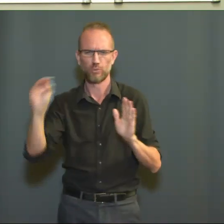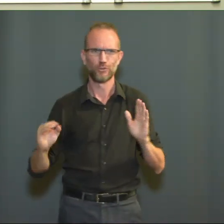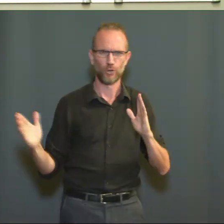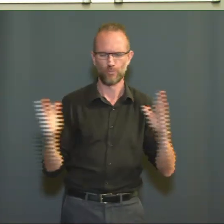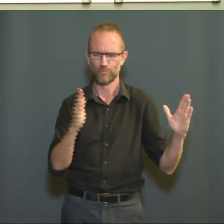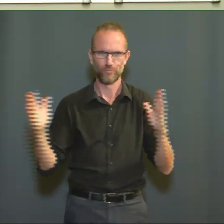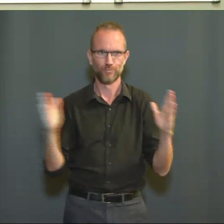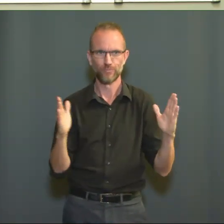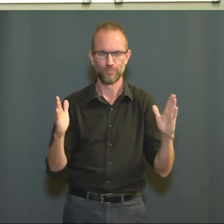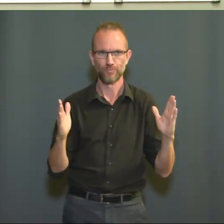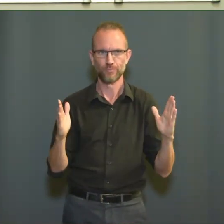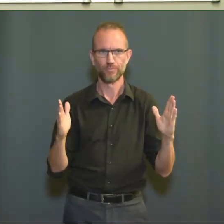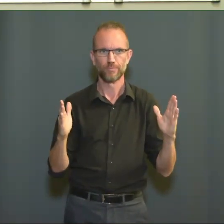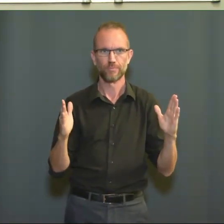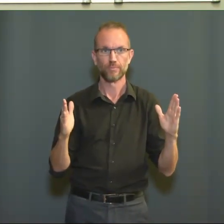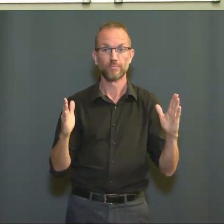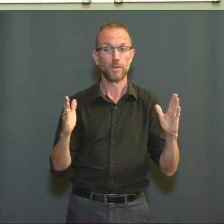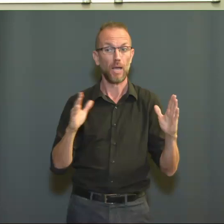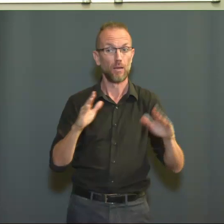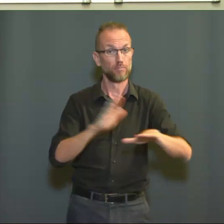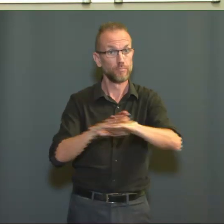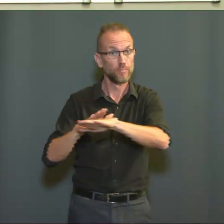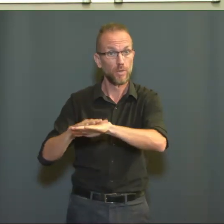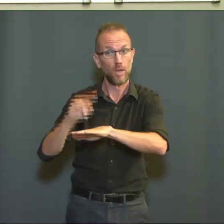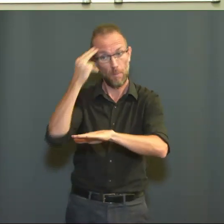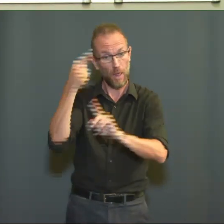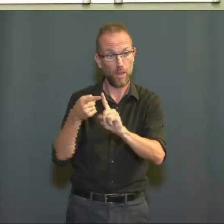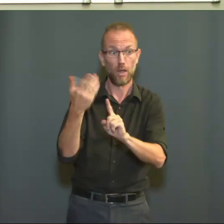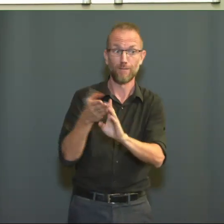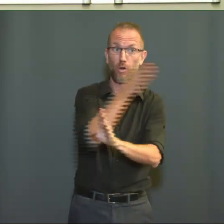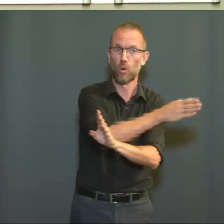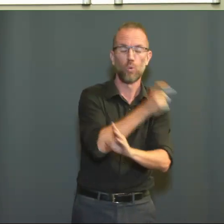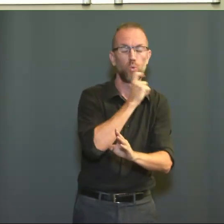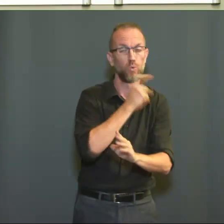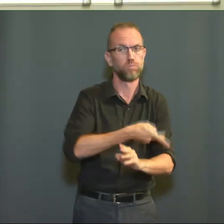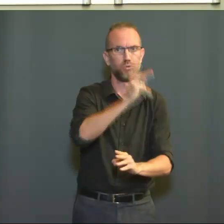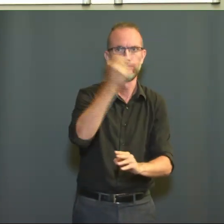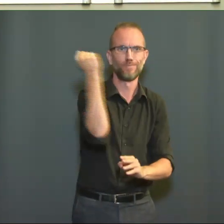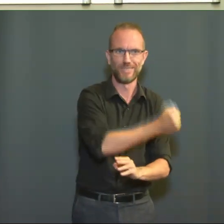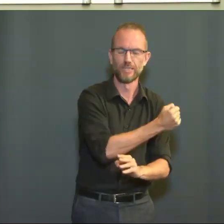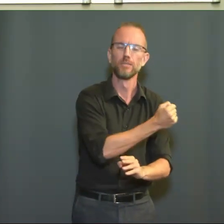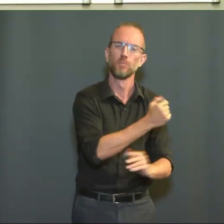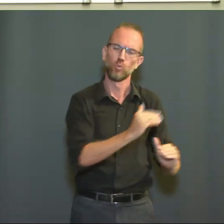des semaines qui précèdent, ceci est une augmentation plus faible que celle qu'on notait pour les provinces en question.